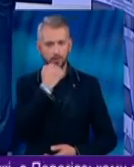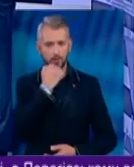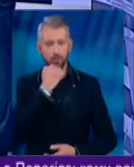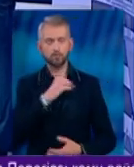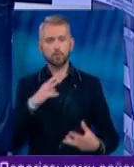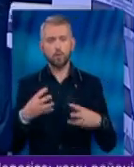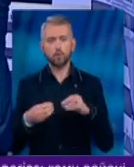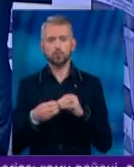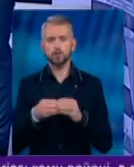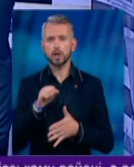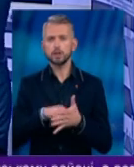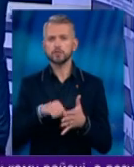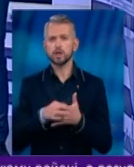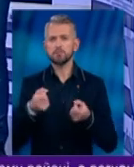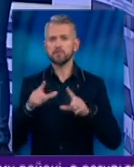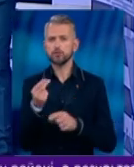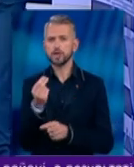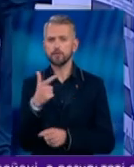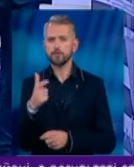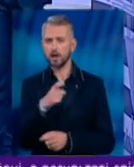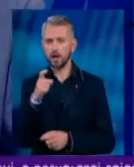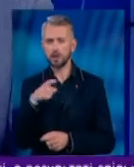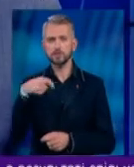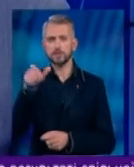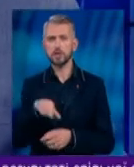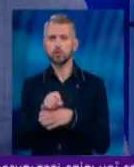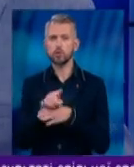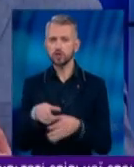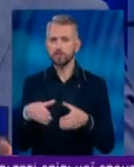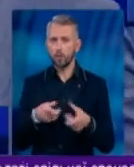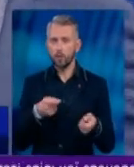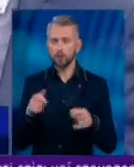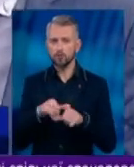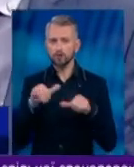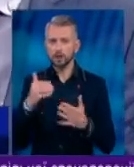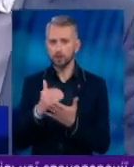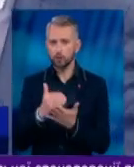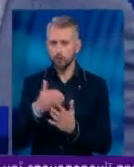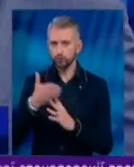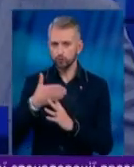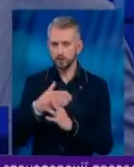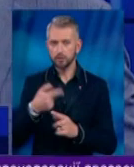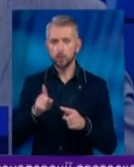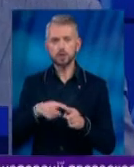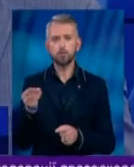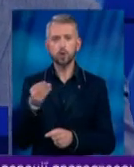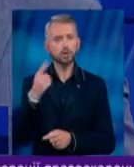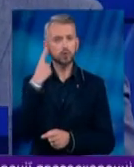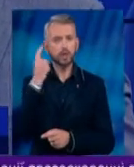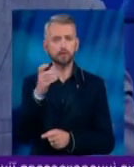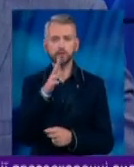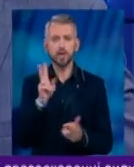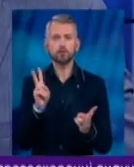Отже, через підвищення тарифів на газ президент доручив урядові розширити програму субсидій. Про це Петро Порошенко заявив